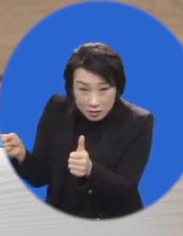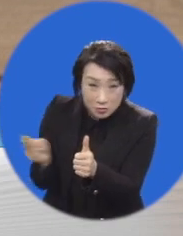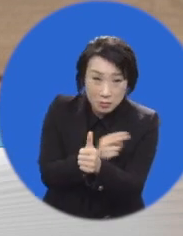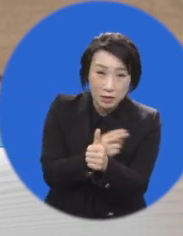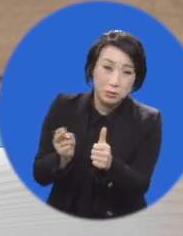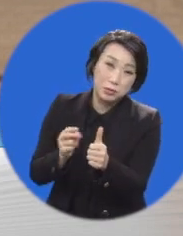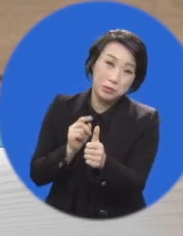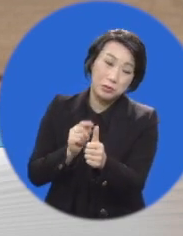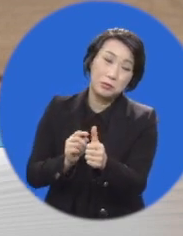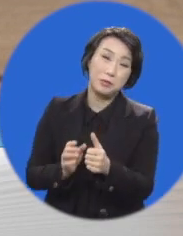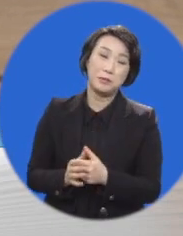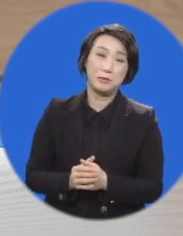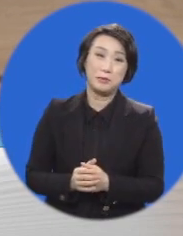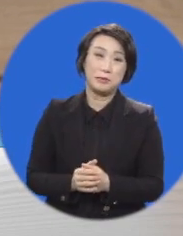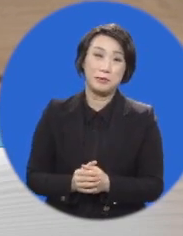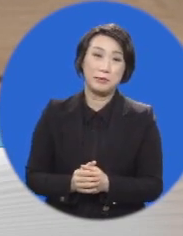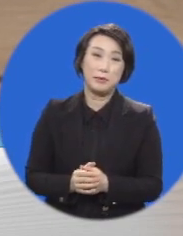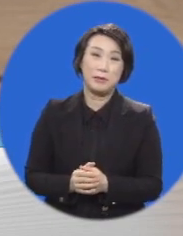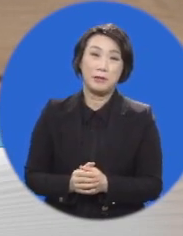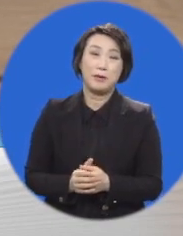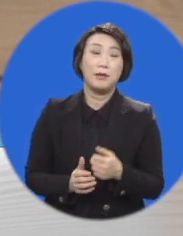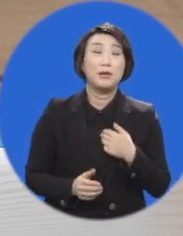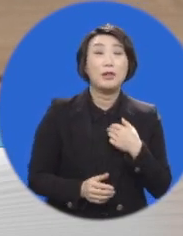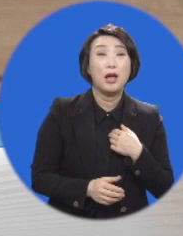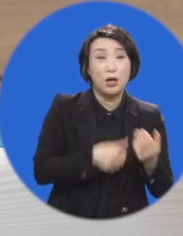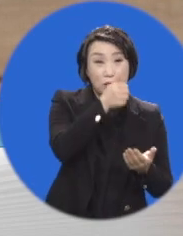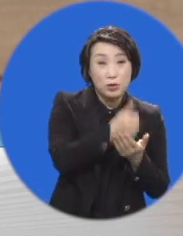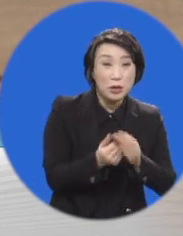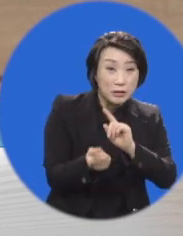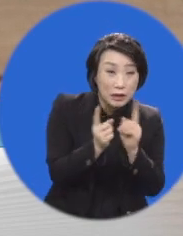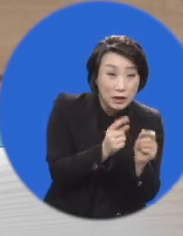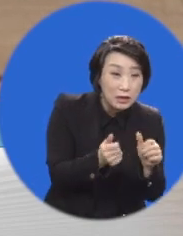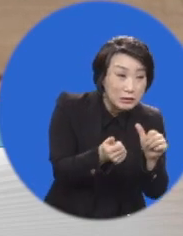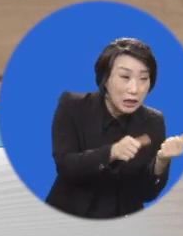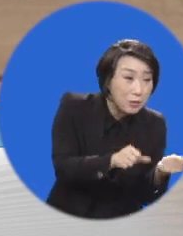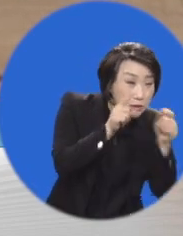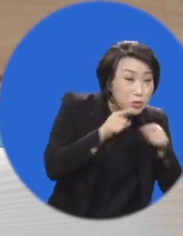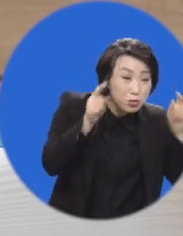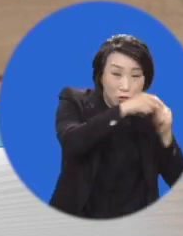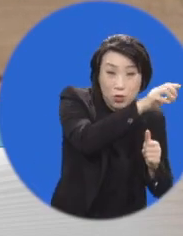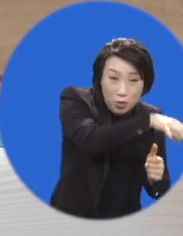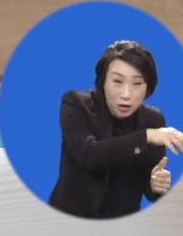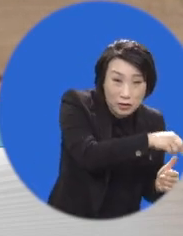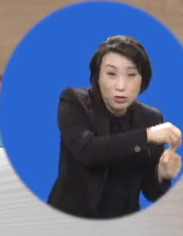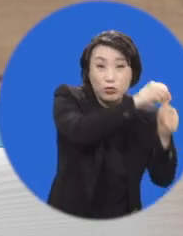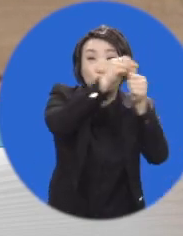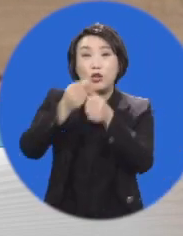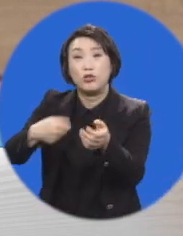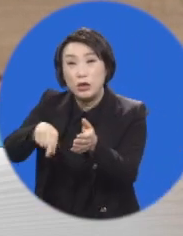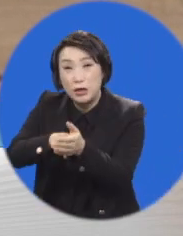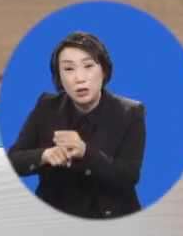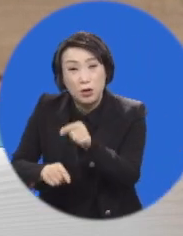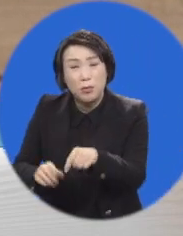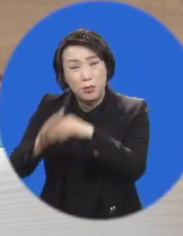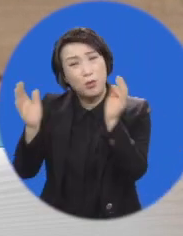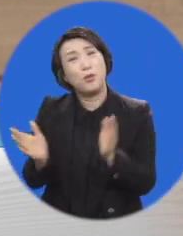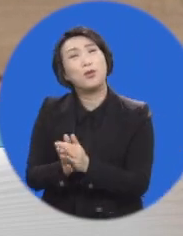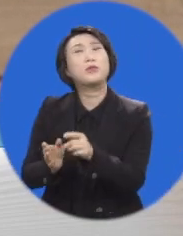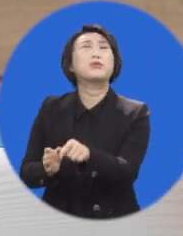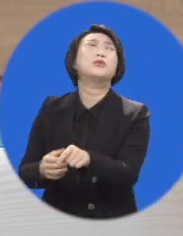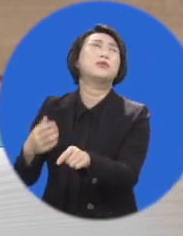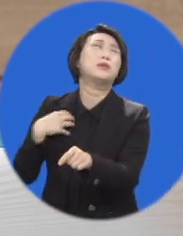맞고 내 죄와 사망과 지옥에서 나를 구원하시기 위해서